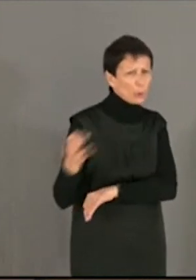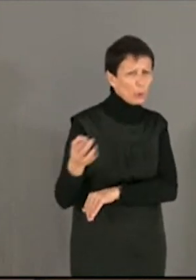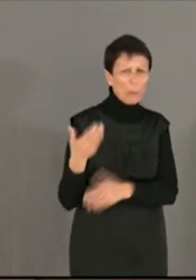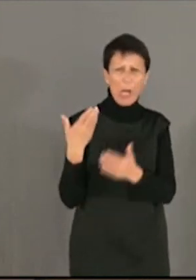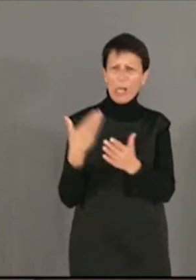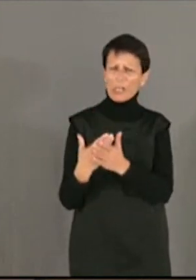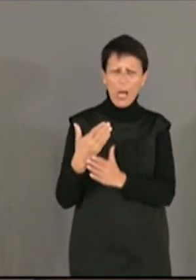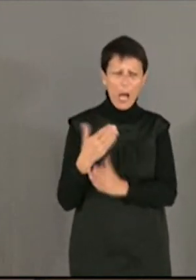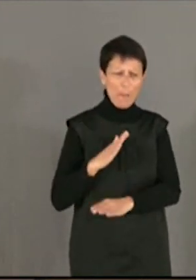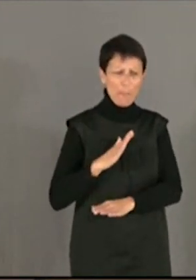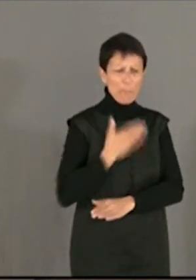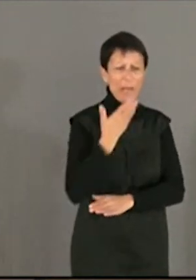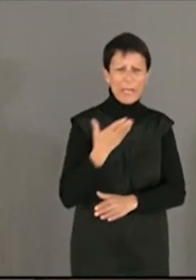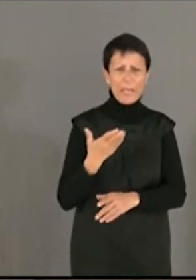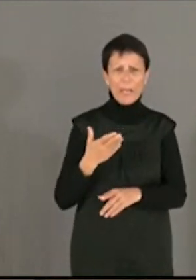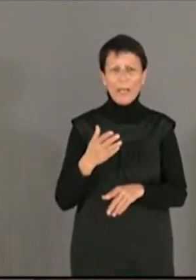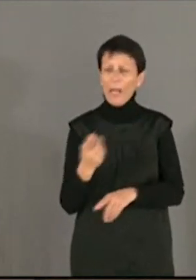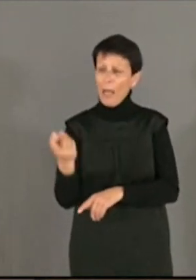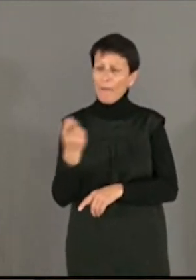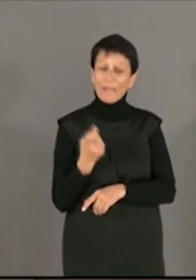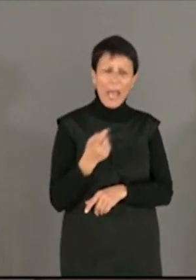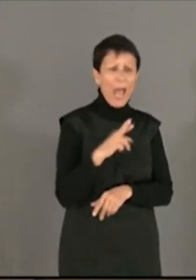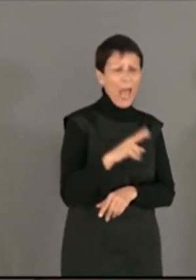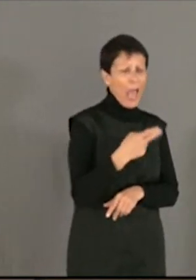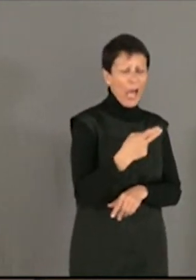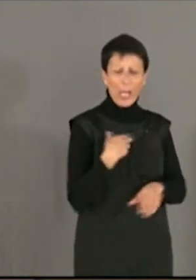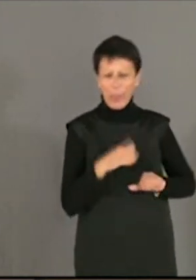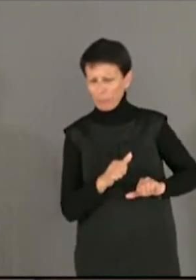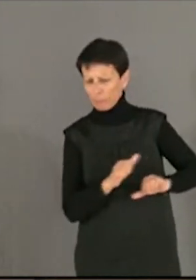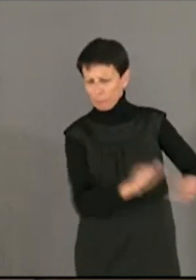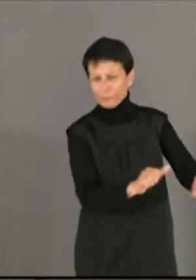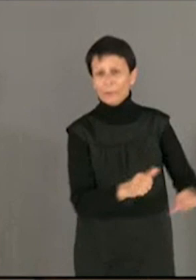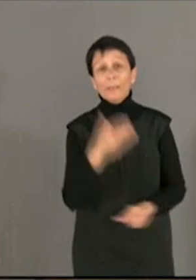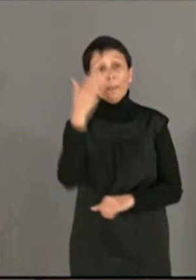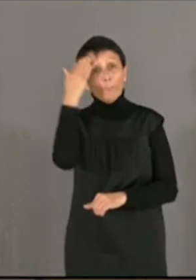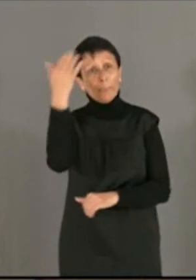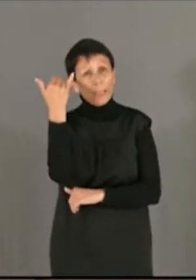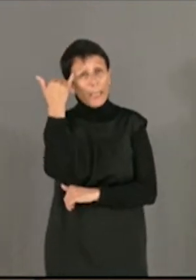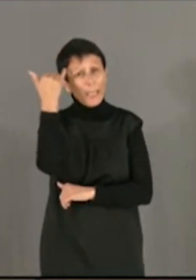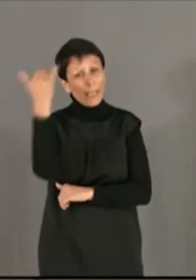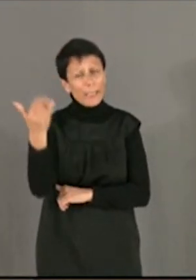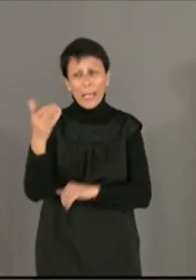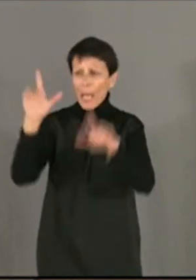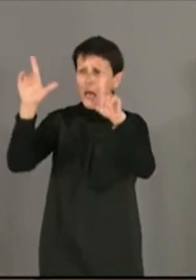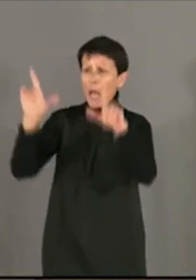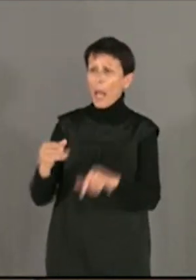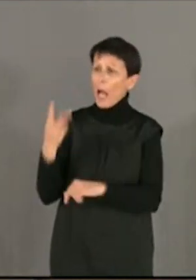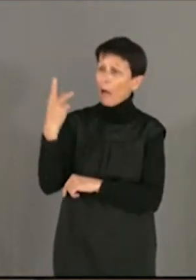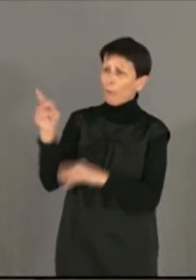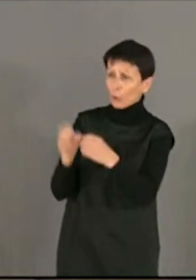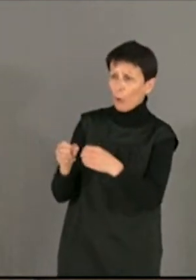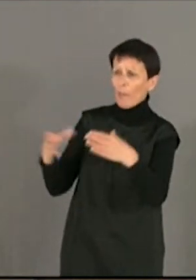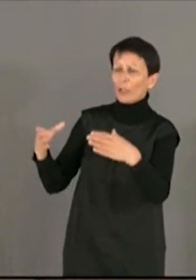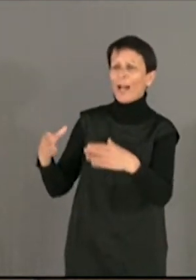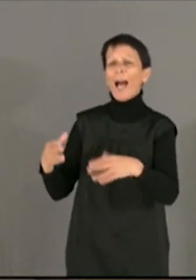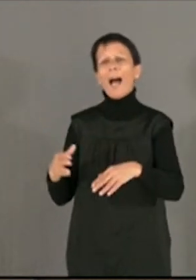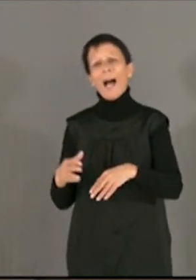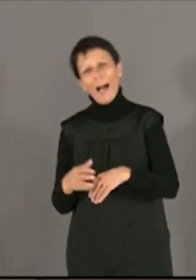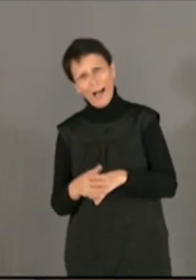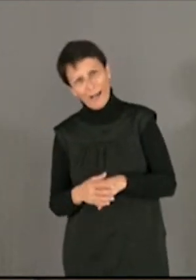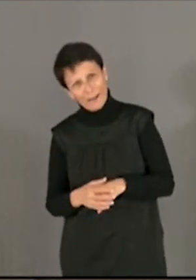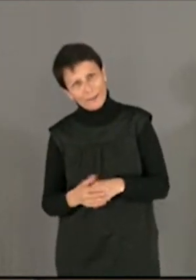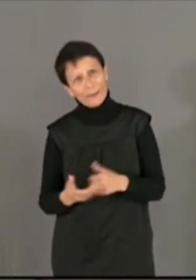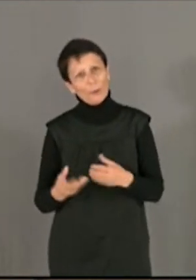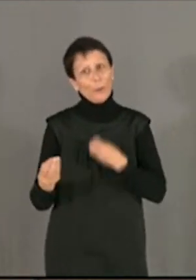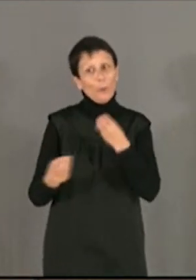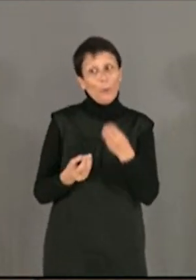de principe quand ça vient du Rassemblement national. Quand il y a une idée qui est émise par votre majorité, monsieur le maire, et